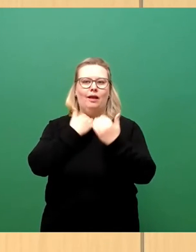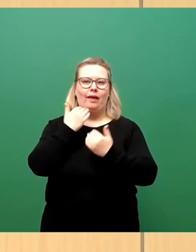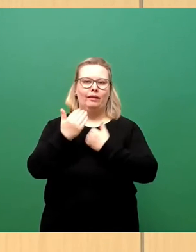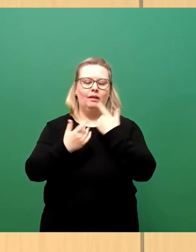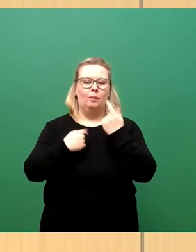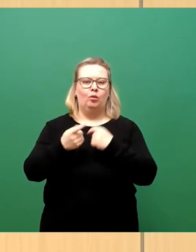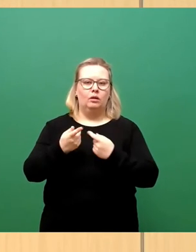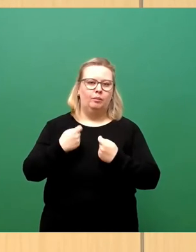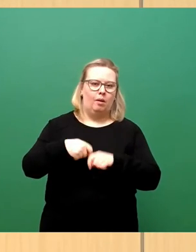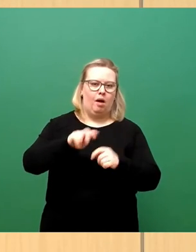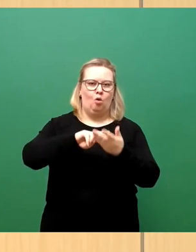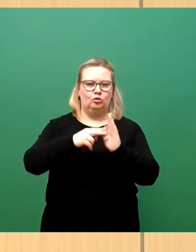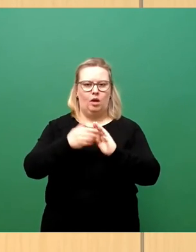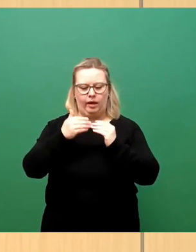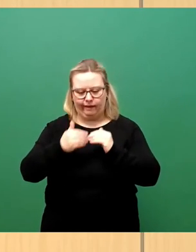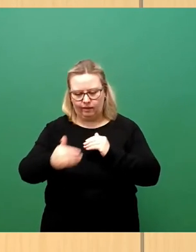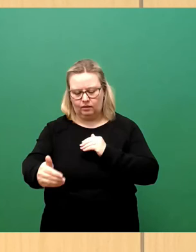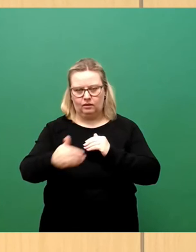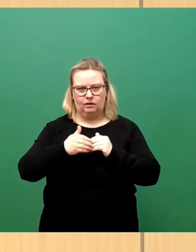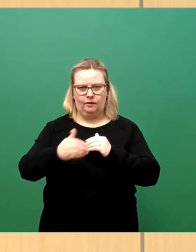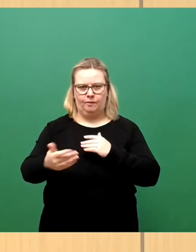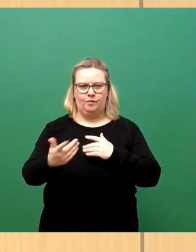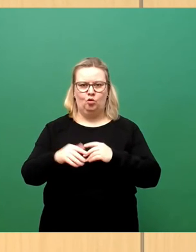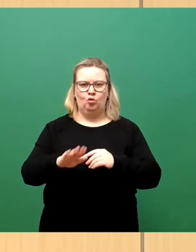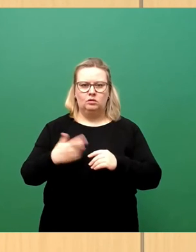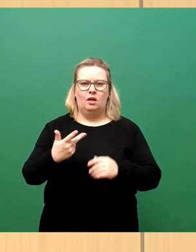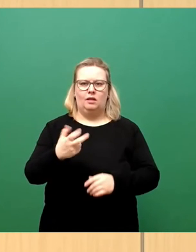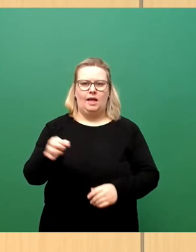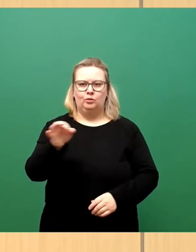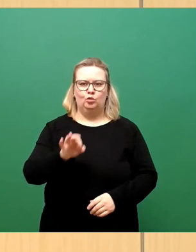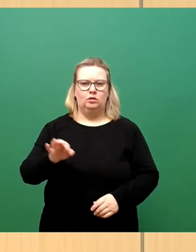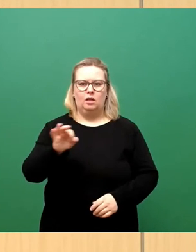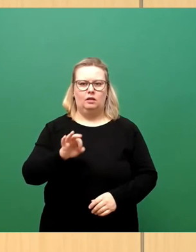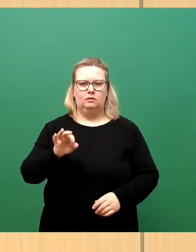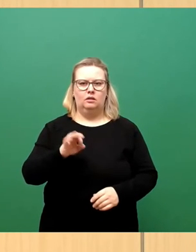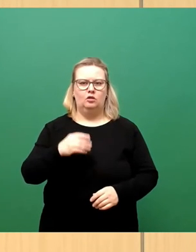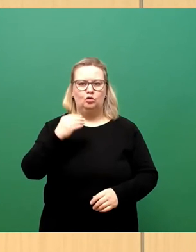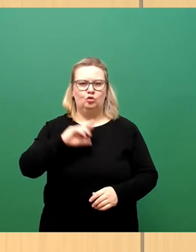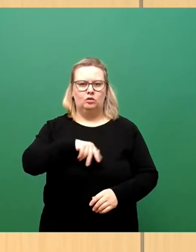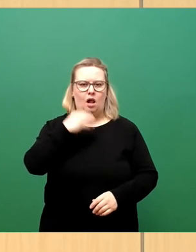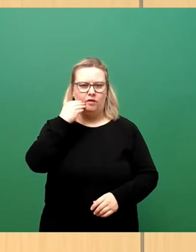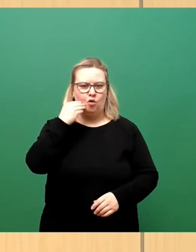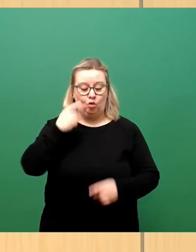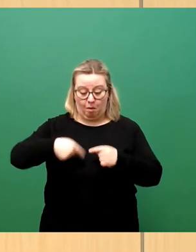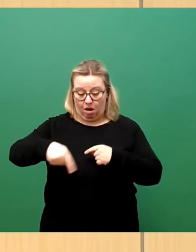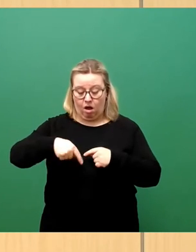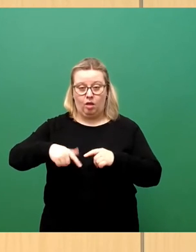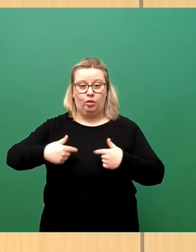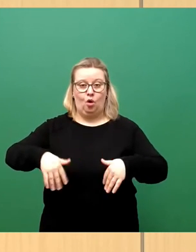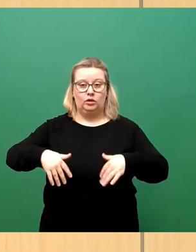Bebauungspläne, Vorhabenbezogungsbebauungspläne und angeblich 30% Sozialwohnungen, die noch nicht kommen. Eine